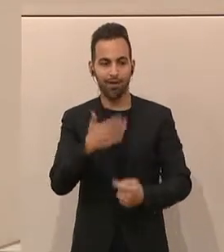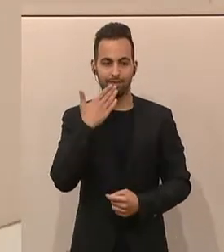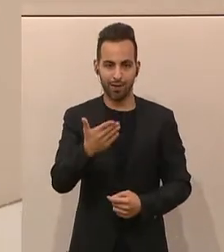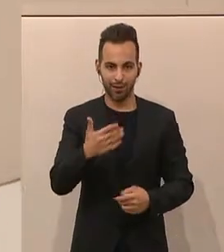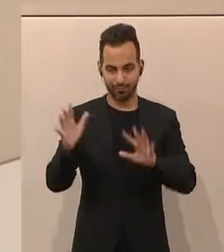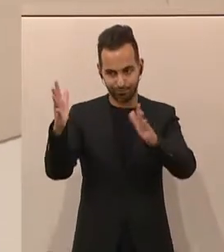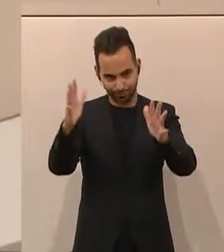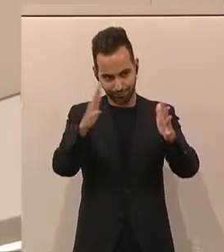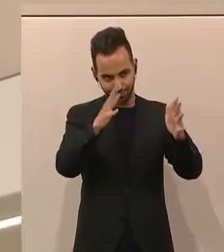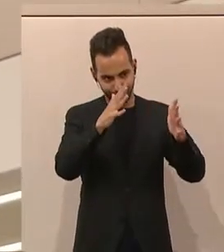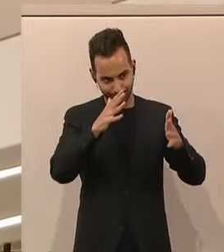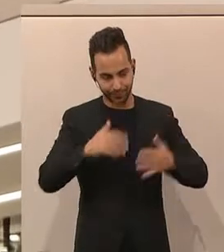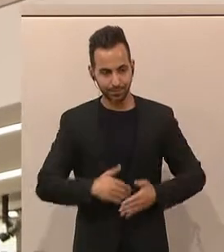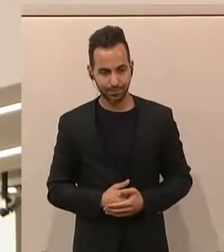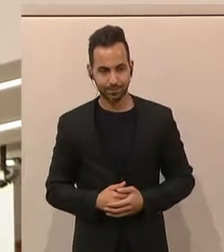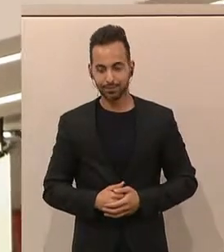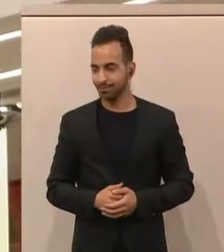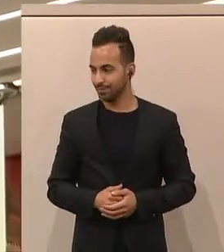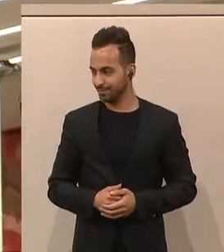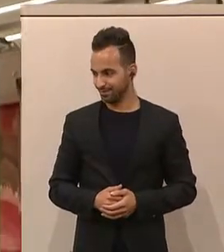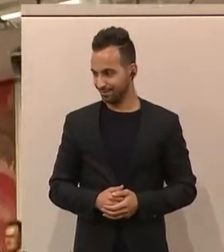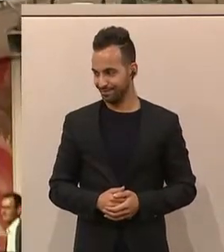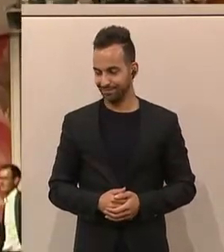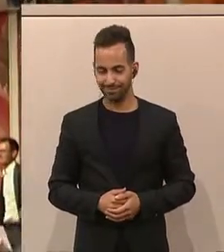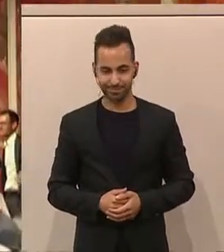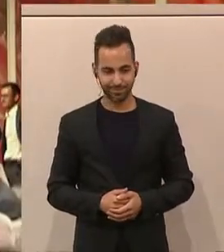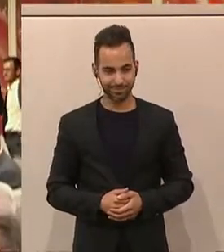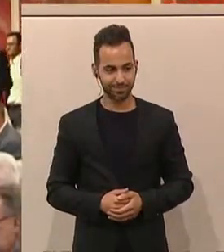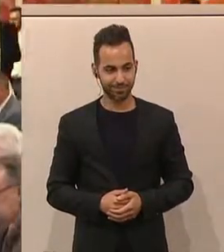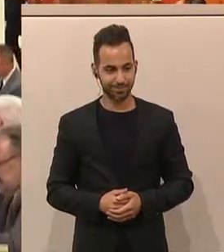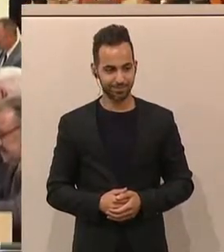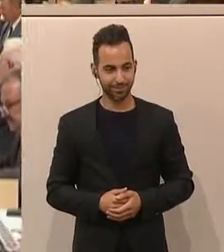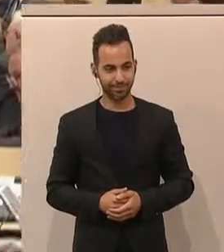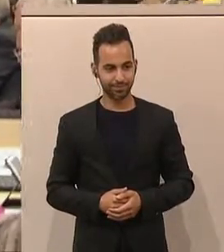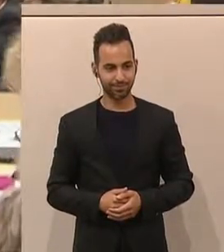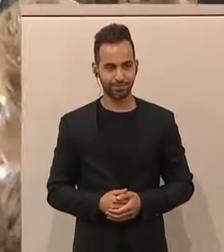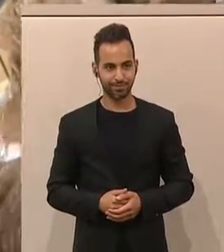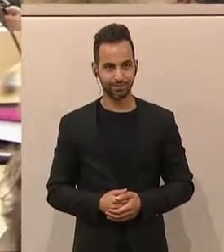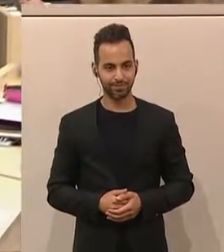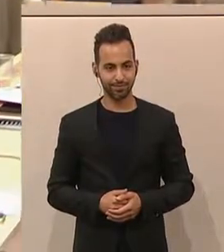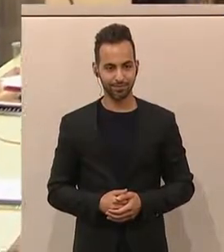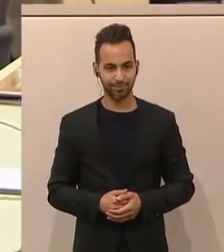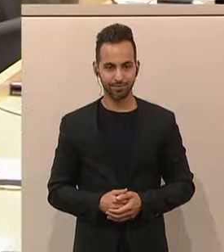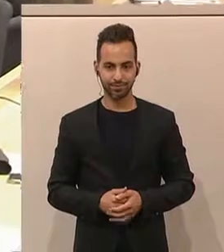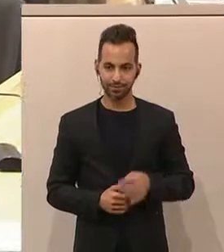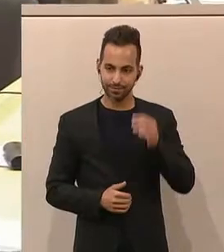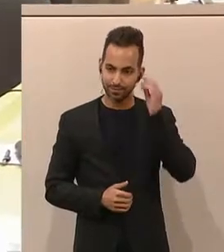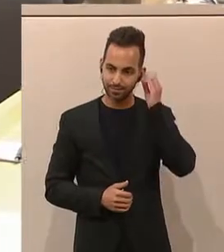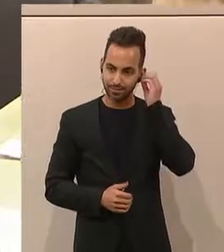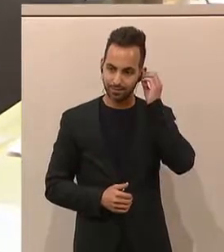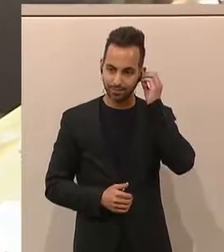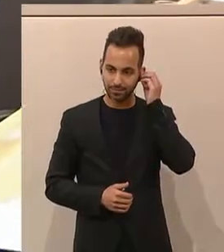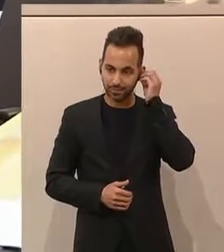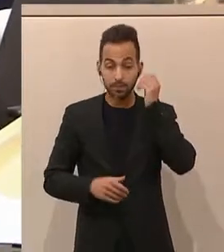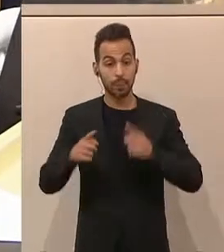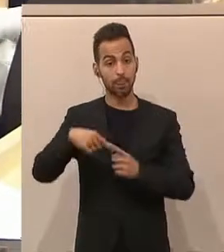Karl Nehammer von der ÖVP verweist auf die Anfragebeantwortung vom Bildungsminister Heinz Fassmann, die wesentlich ausführlicher ausgefallen sei als die des Bundeskanzlers